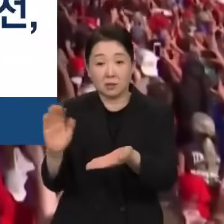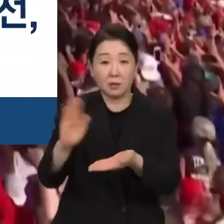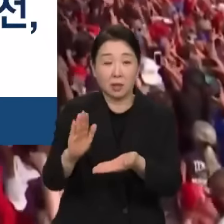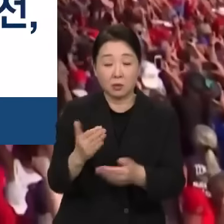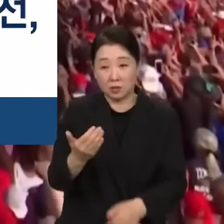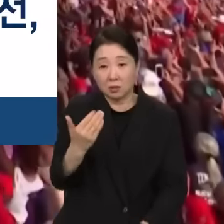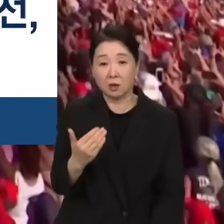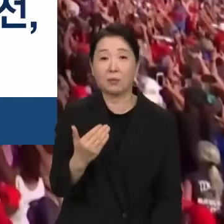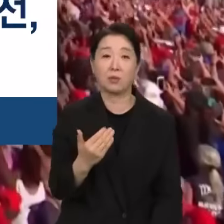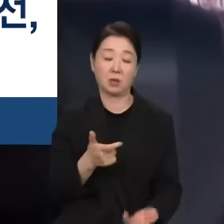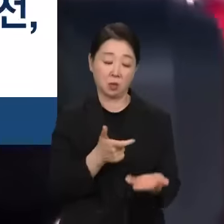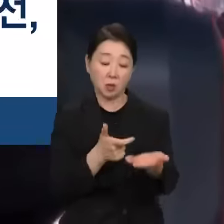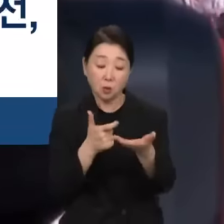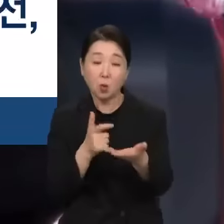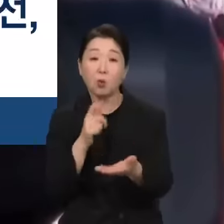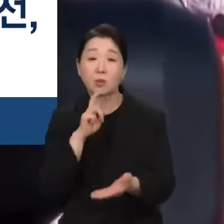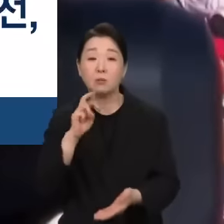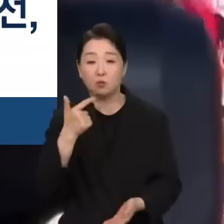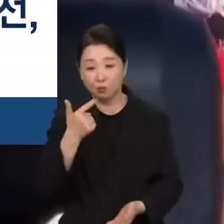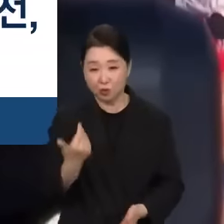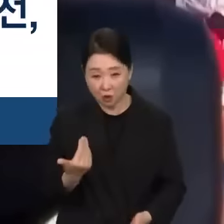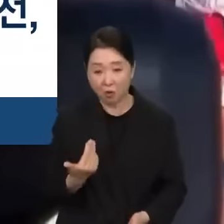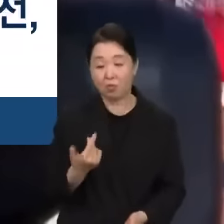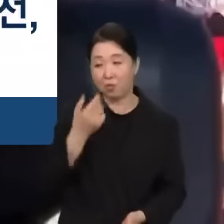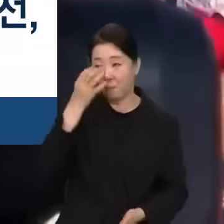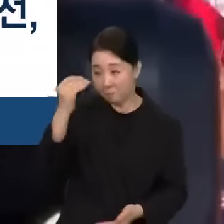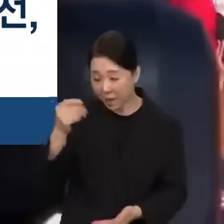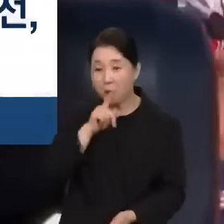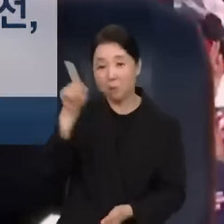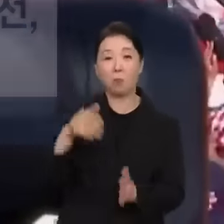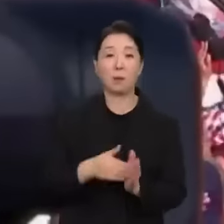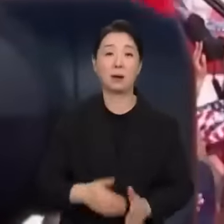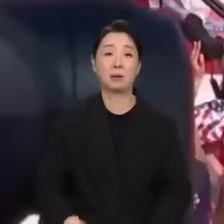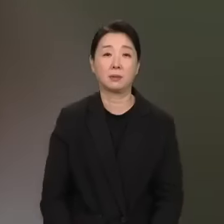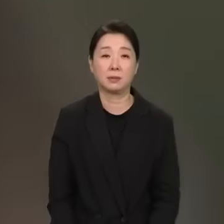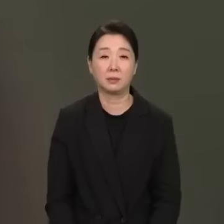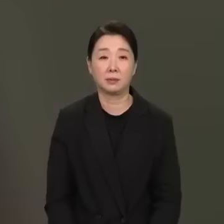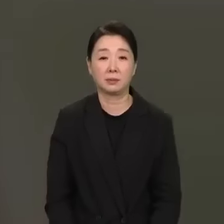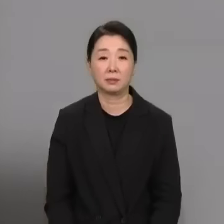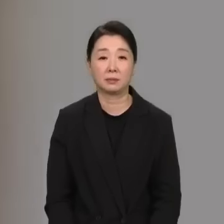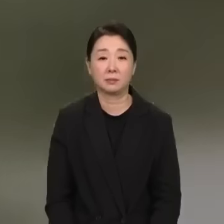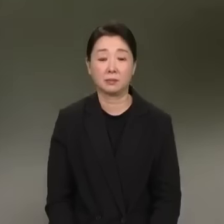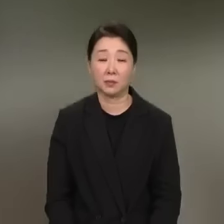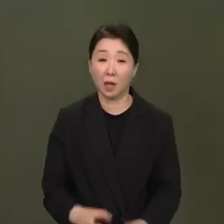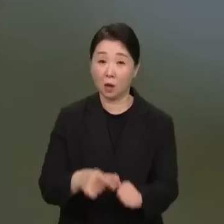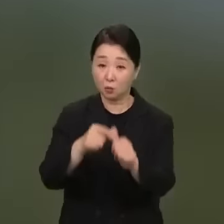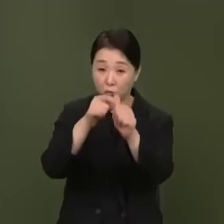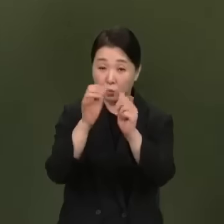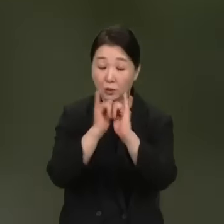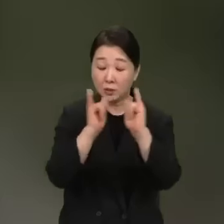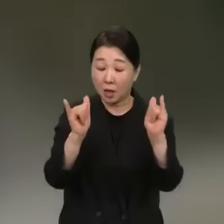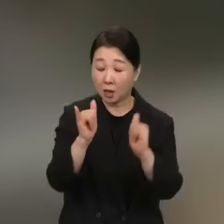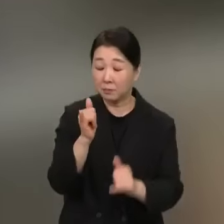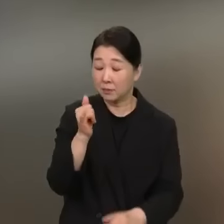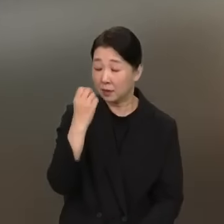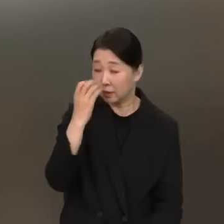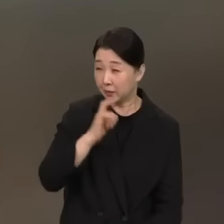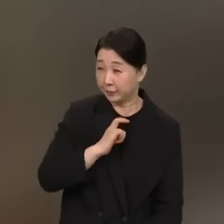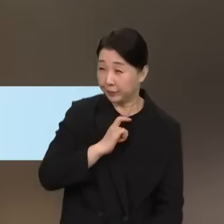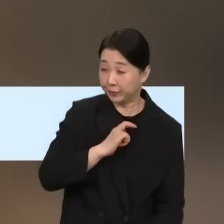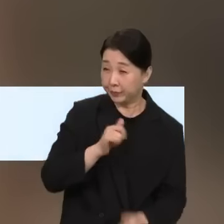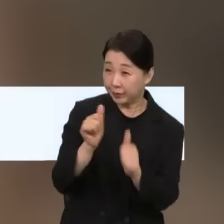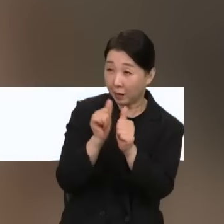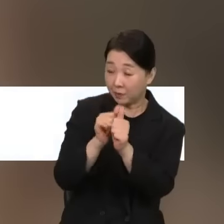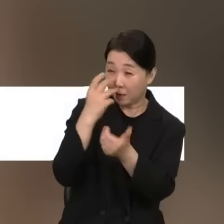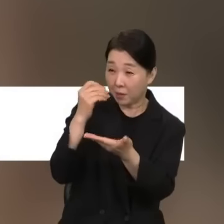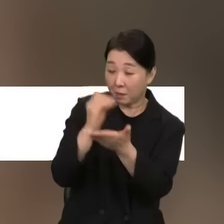훨씬 앞선 총격 26분 전이라는 현지 언론의 보도도 나왔습니다. 한 구조대원이 수상한 남성을 발견하고 사진까지